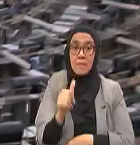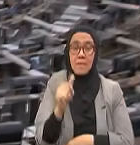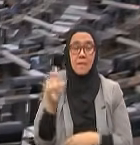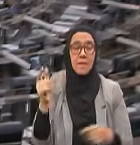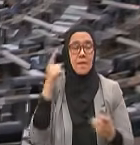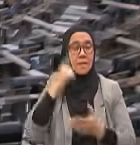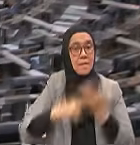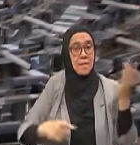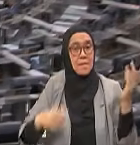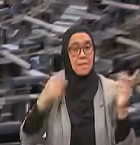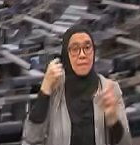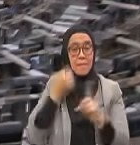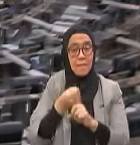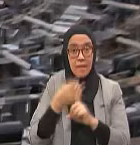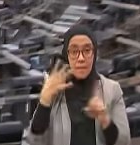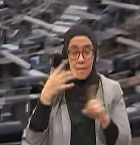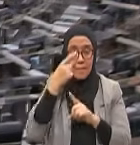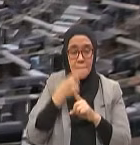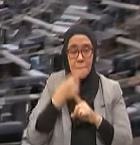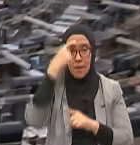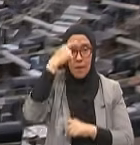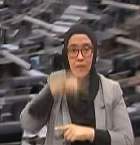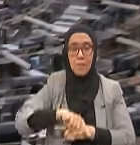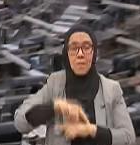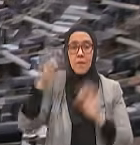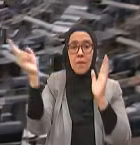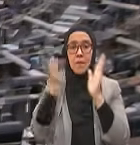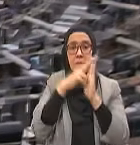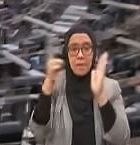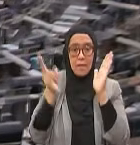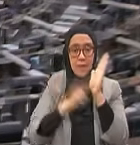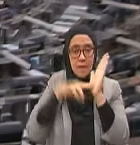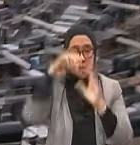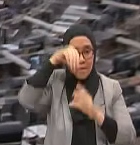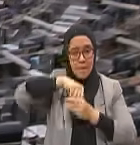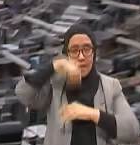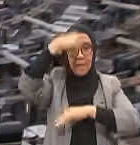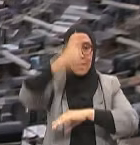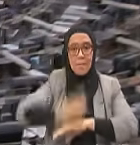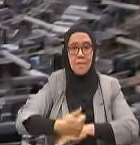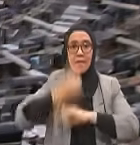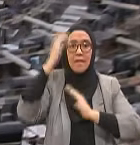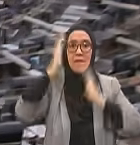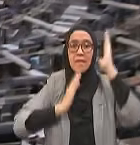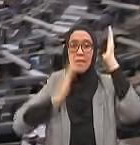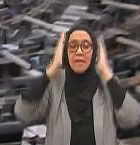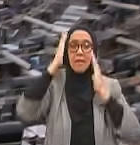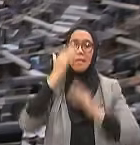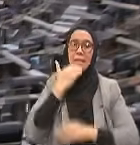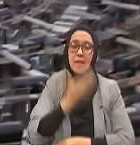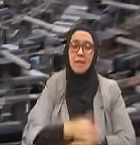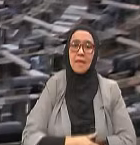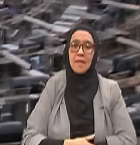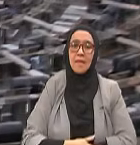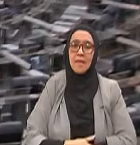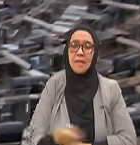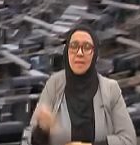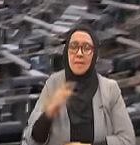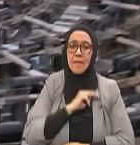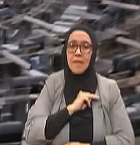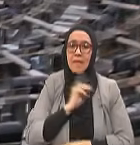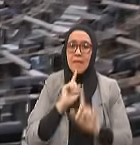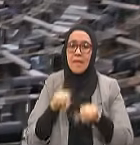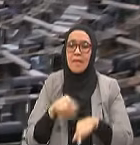implikasi undang-undang dalam pembentukan Malaysia Terima kasih bertambah Soleh tampilan channel menteri